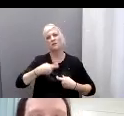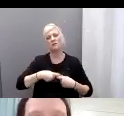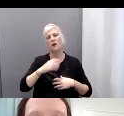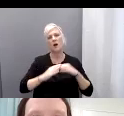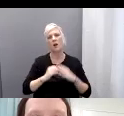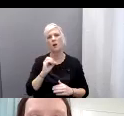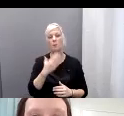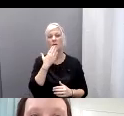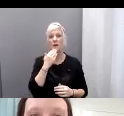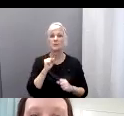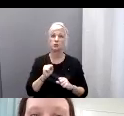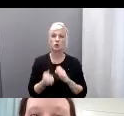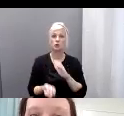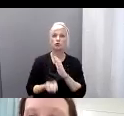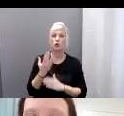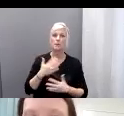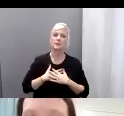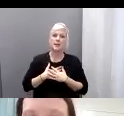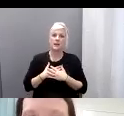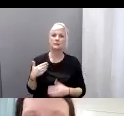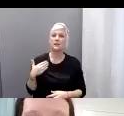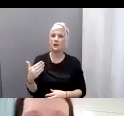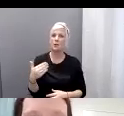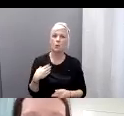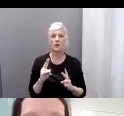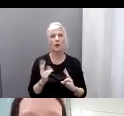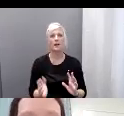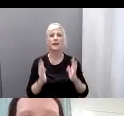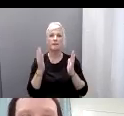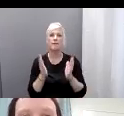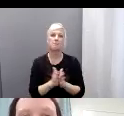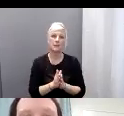en kärleksrelation eller leva tillsammans med.